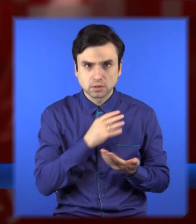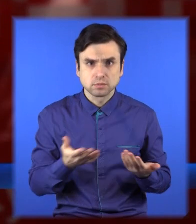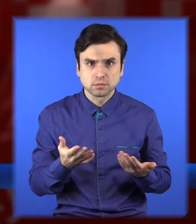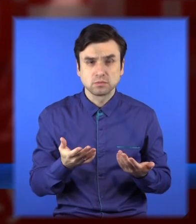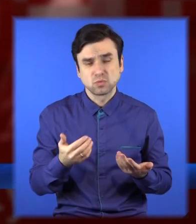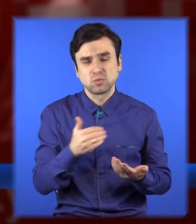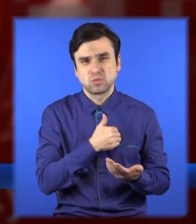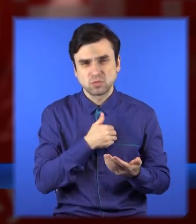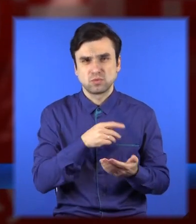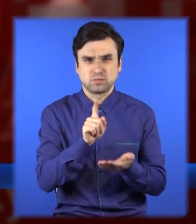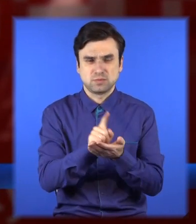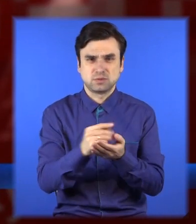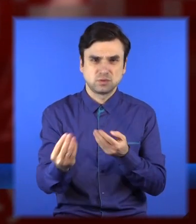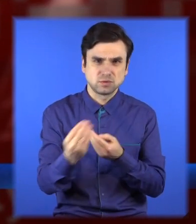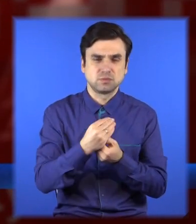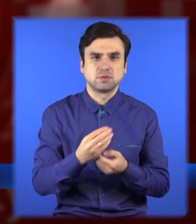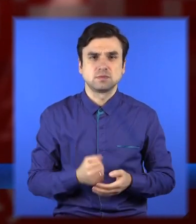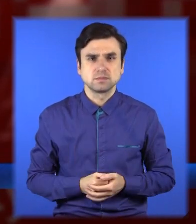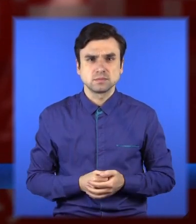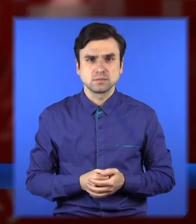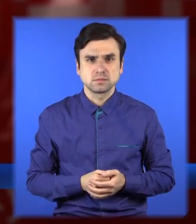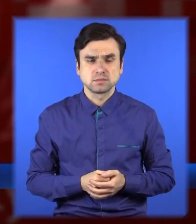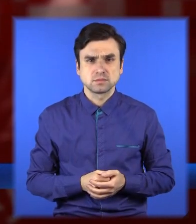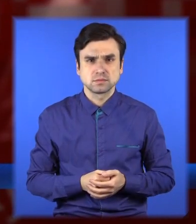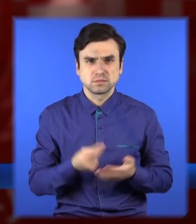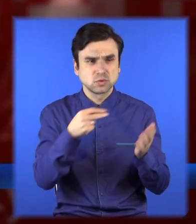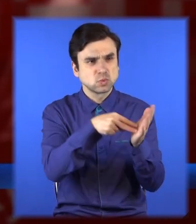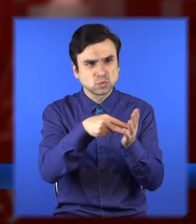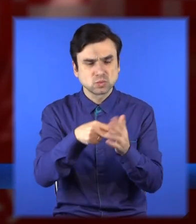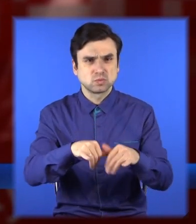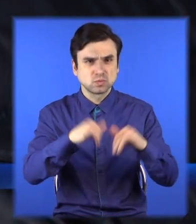От і хочеться. Такі